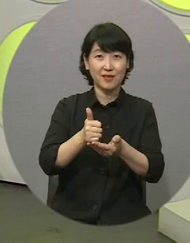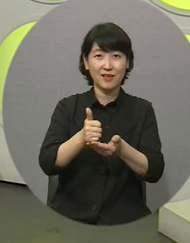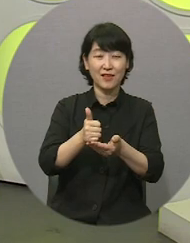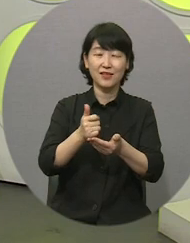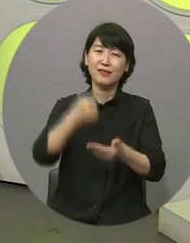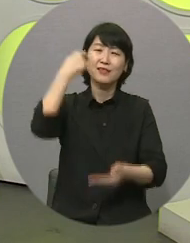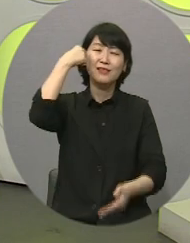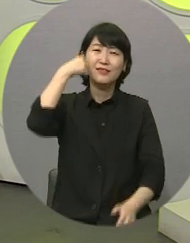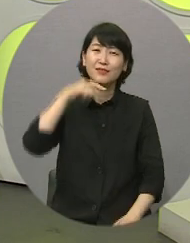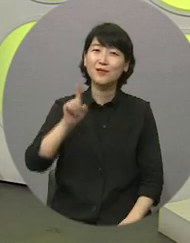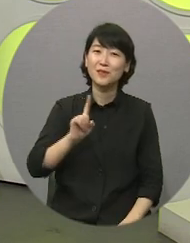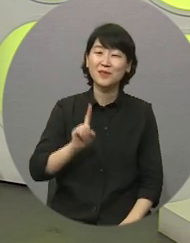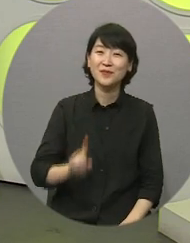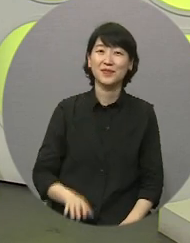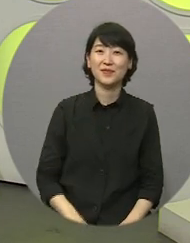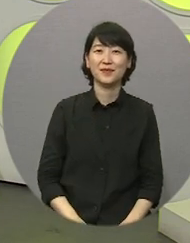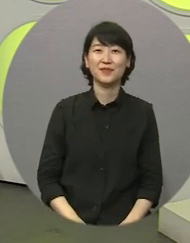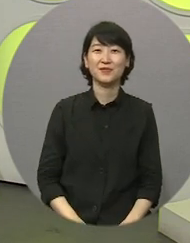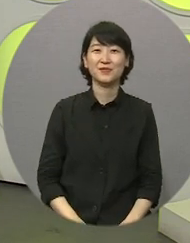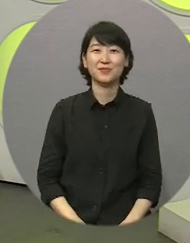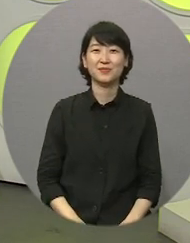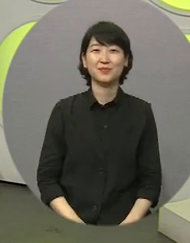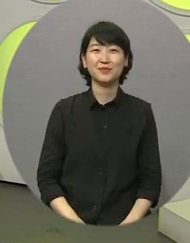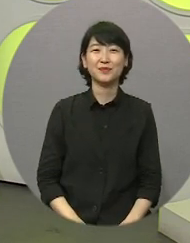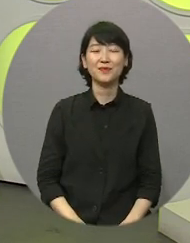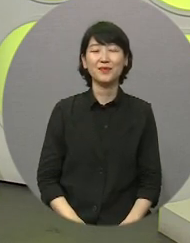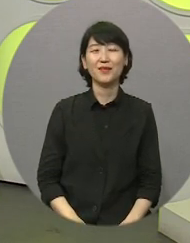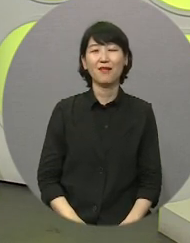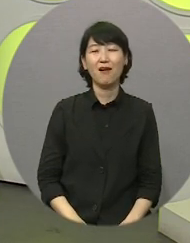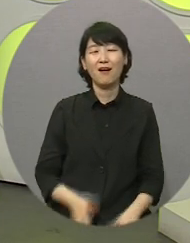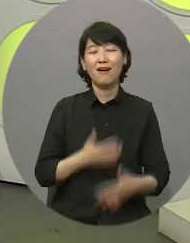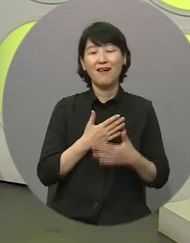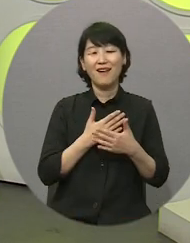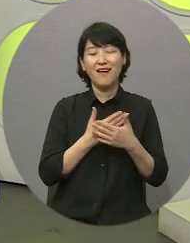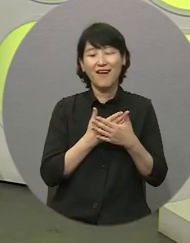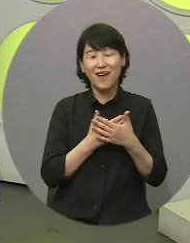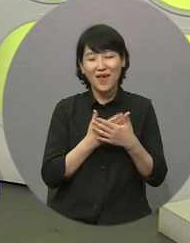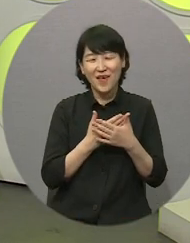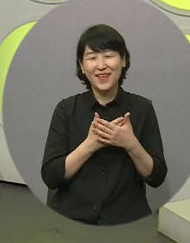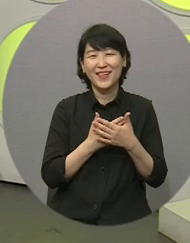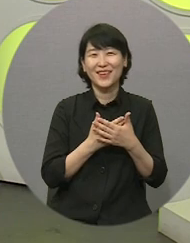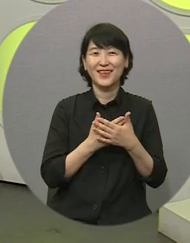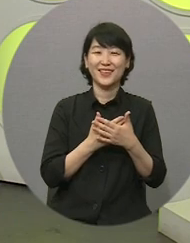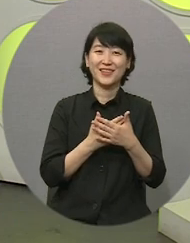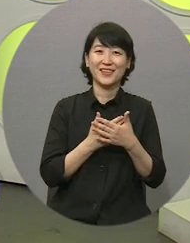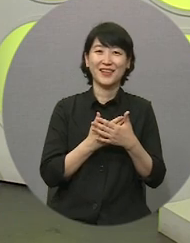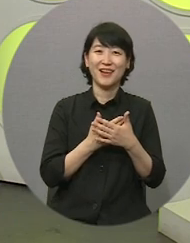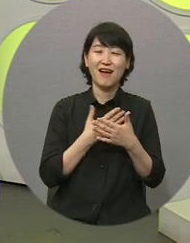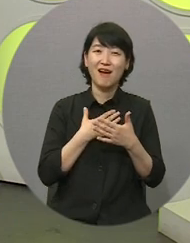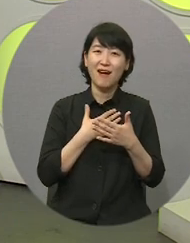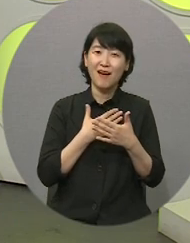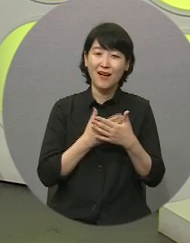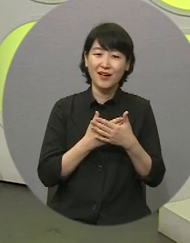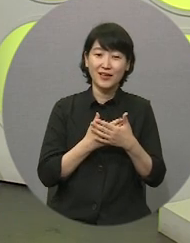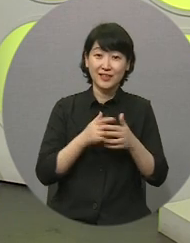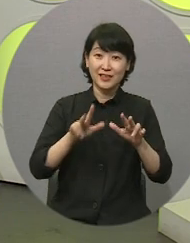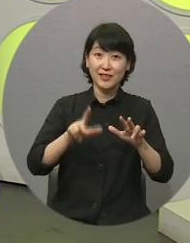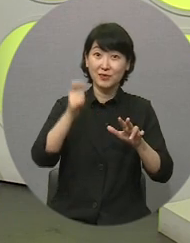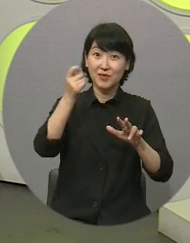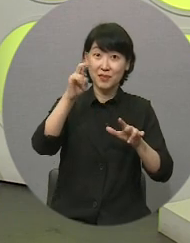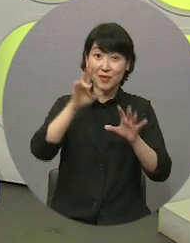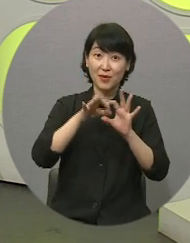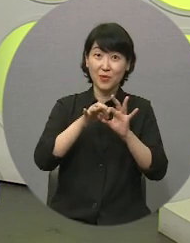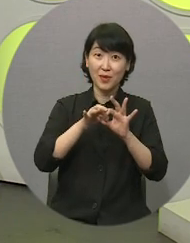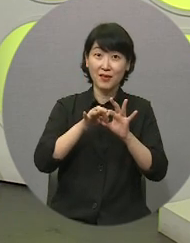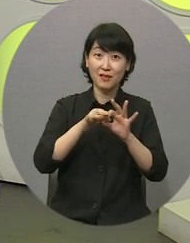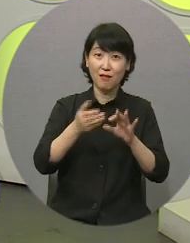기분이 어떠신가요? 네, 가슴 떨리고요. 네. 직접 이렇게 생방송으로 뵐 수 있다는